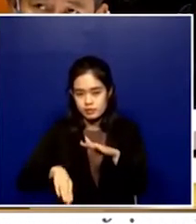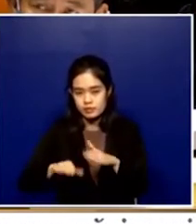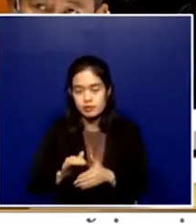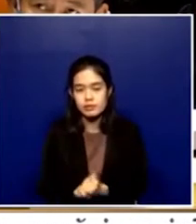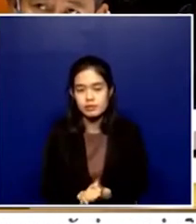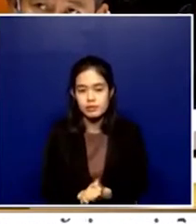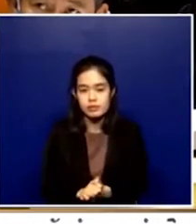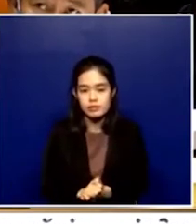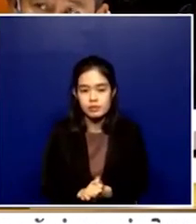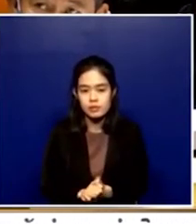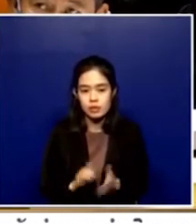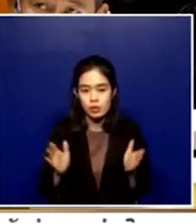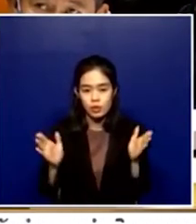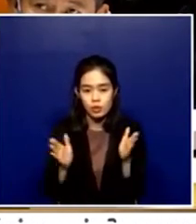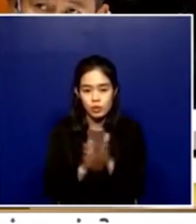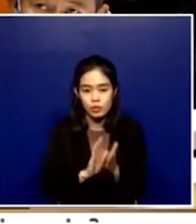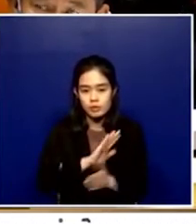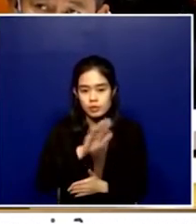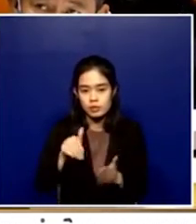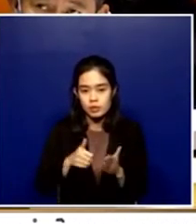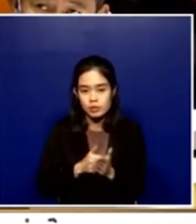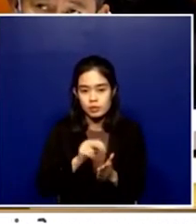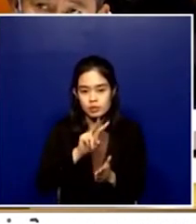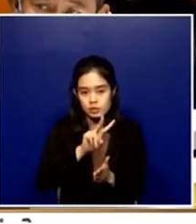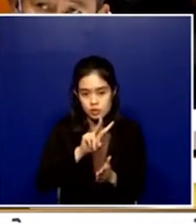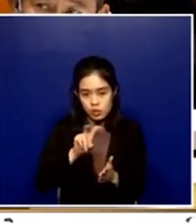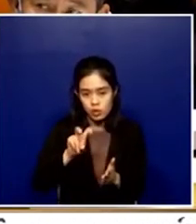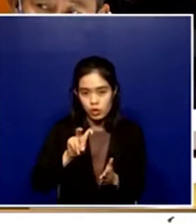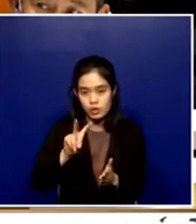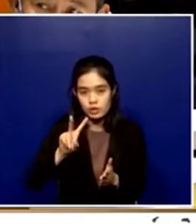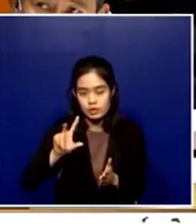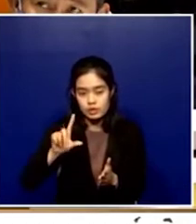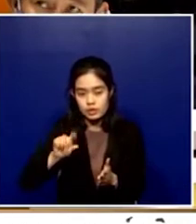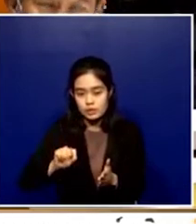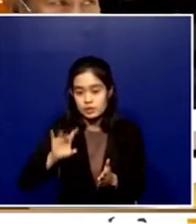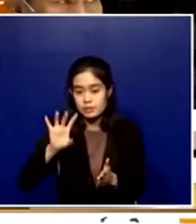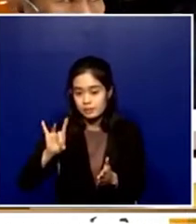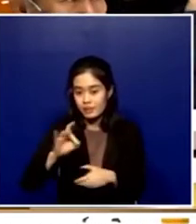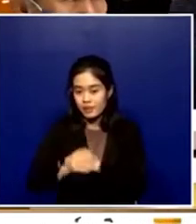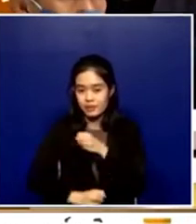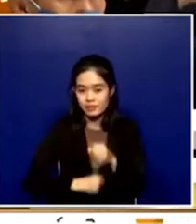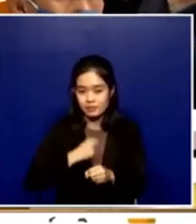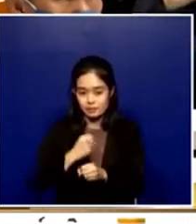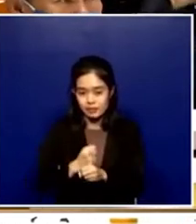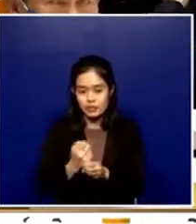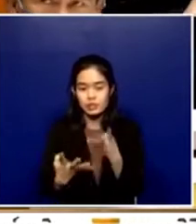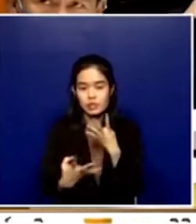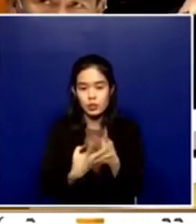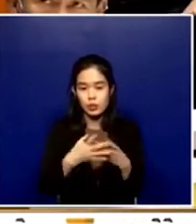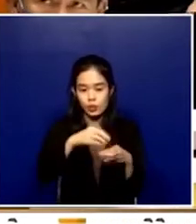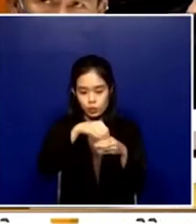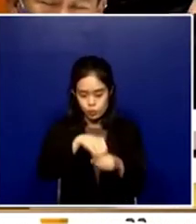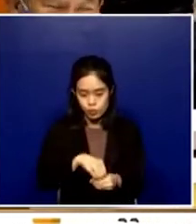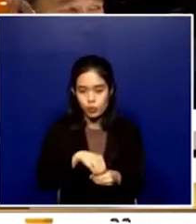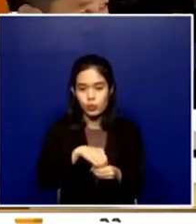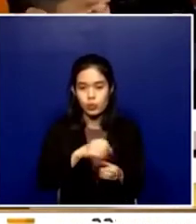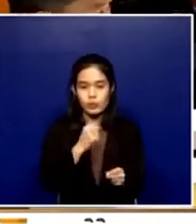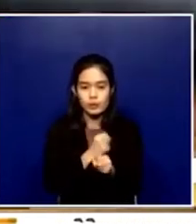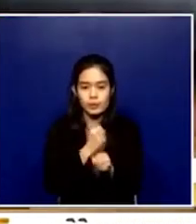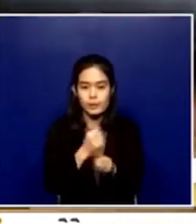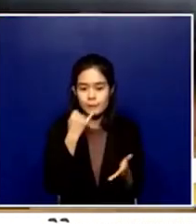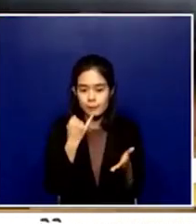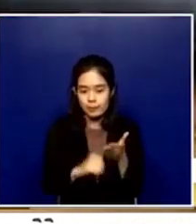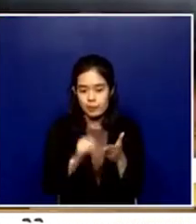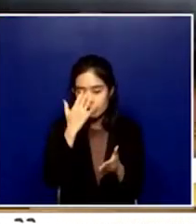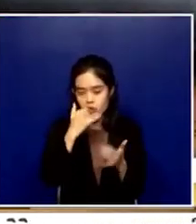กระทง รมทั้งสิน 228 ปีซึ่เป็นบนทัดฐานตามที่ป. ป. ได้ชี้มความผิดอดีตรธมั